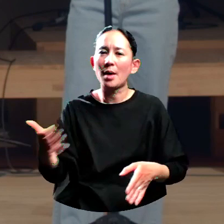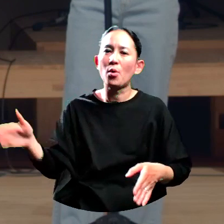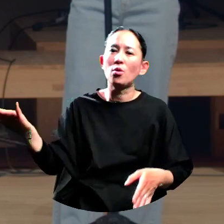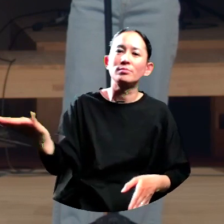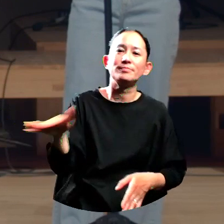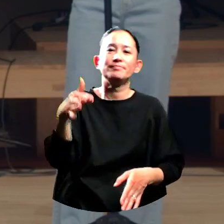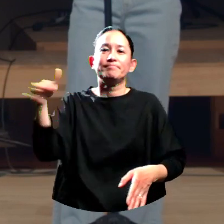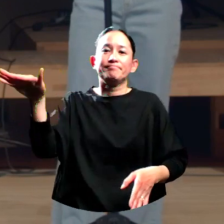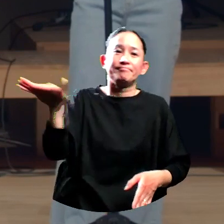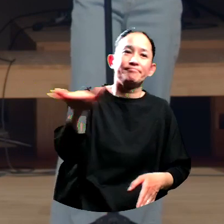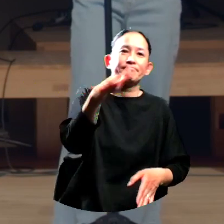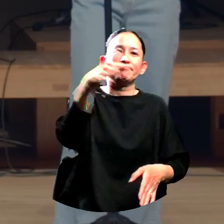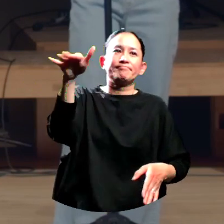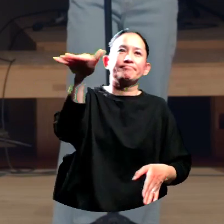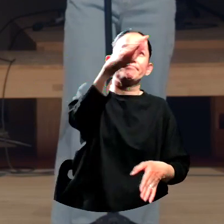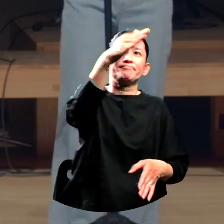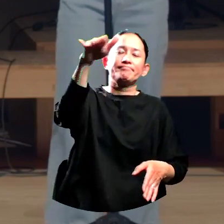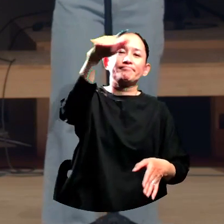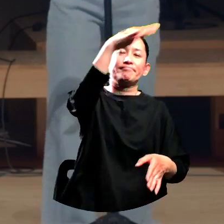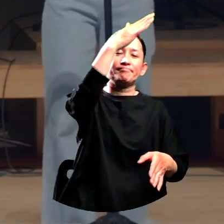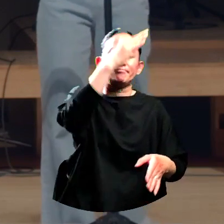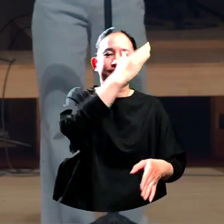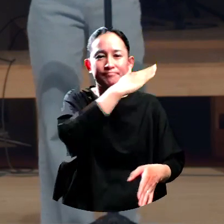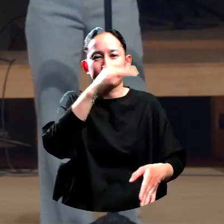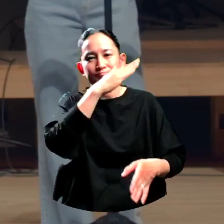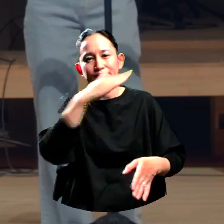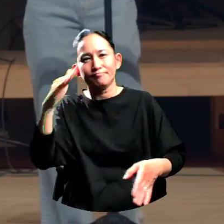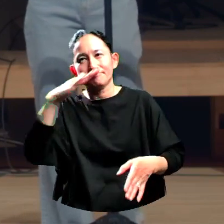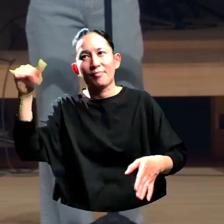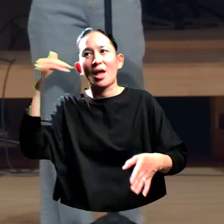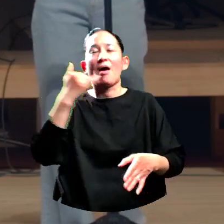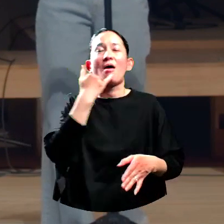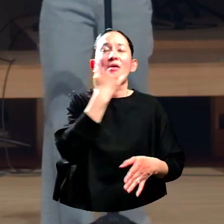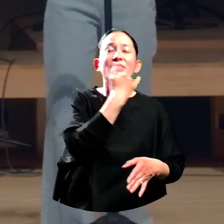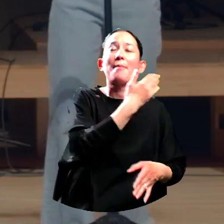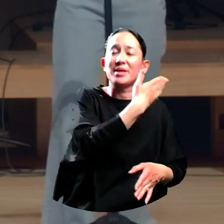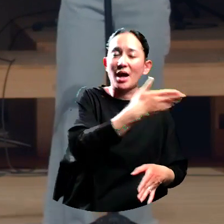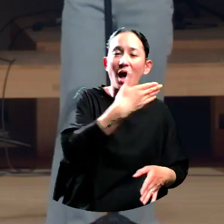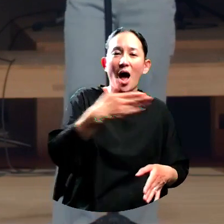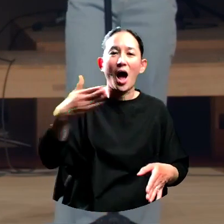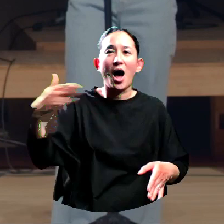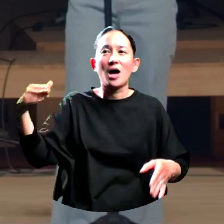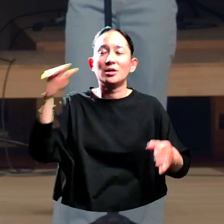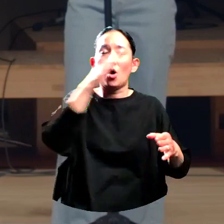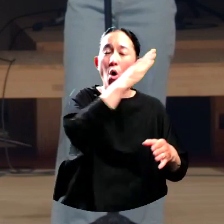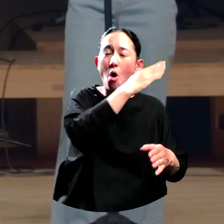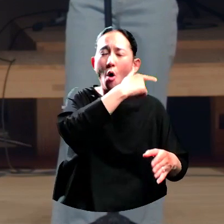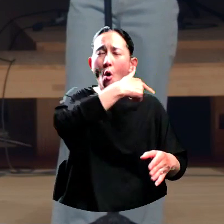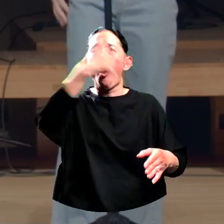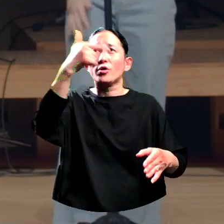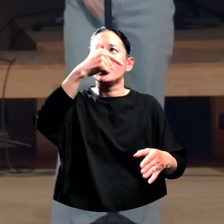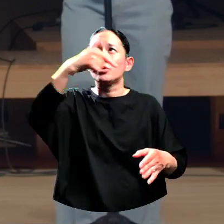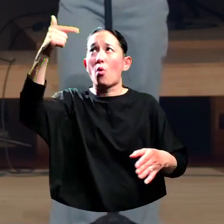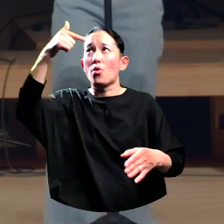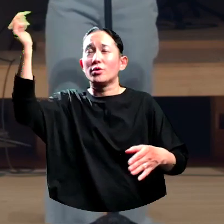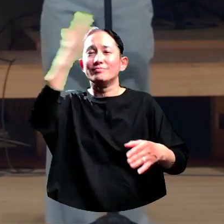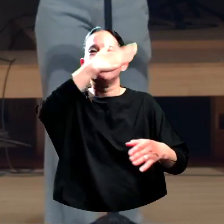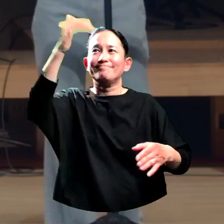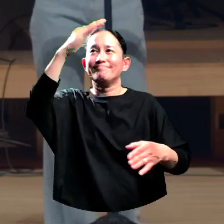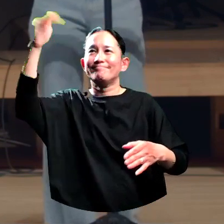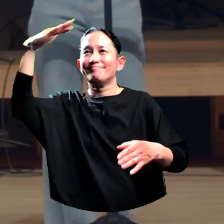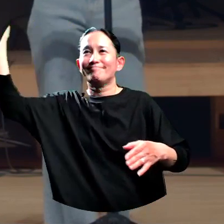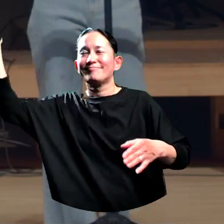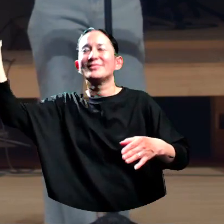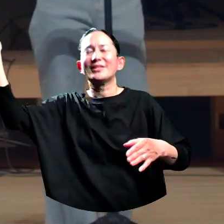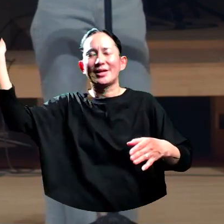がぐんぐんとサイズアップしてきて、僕はもうかなり楽しんでたわけです。 But eventually the waves got bigger and bigger, and I was having a lot of fun. まああと一本